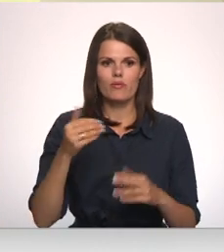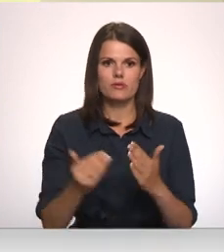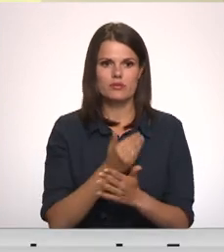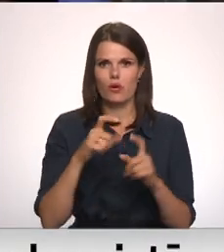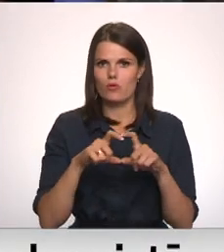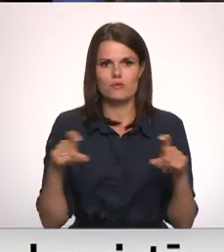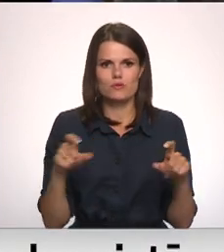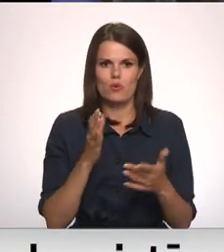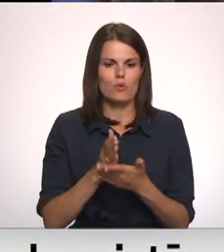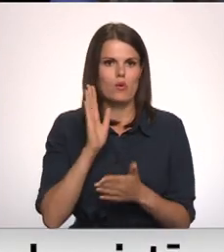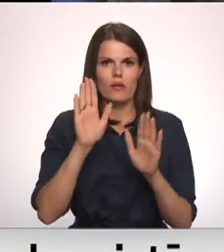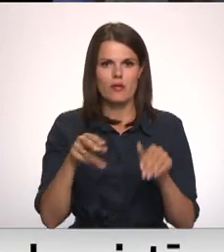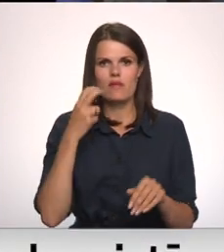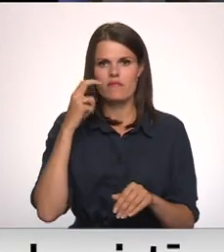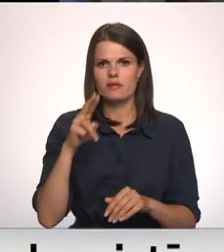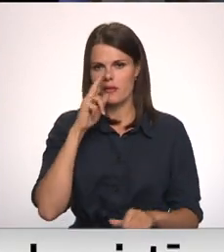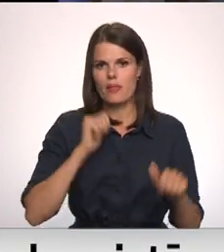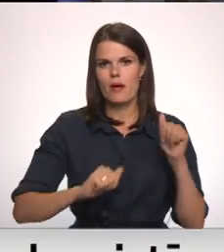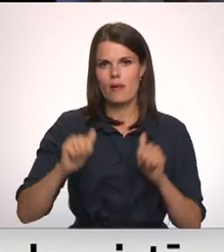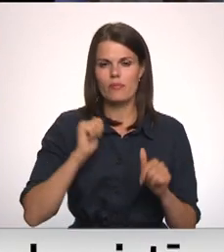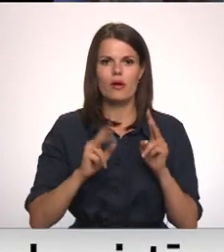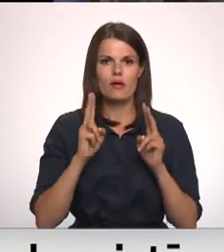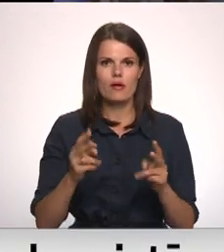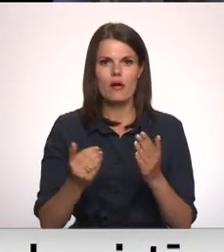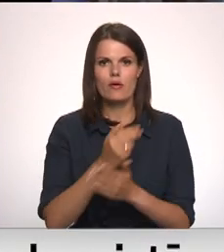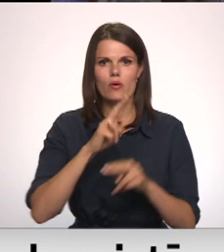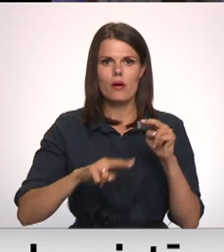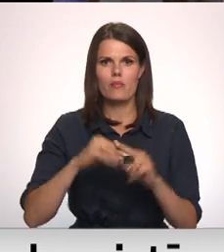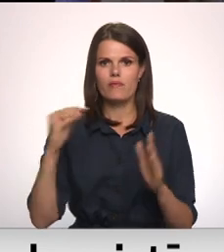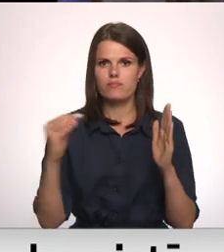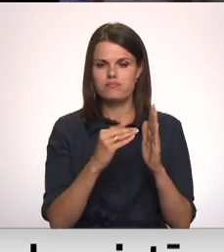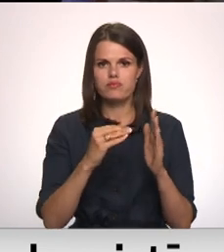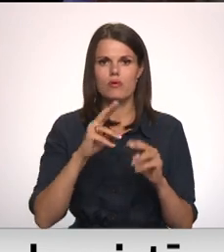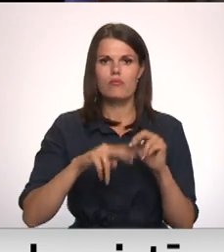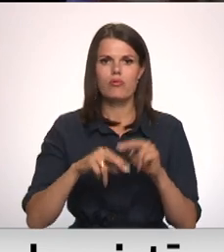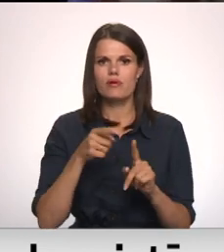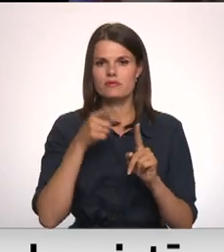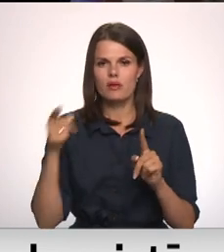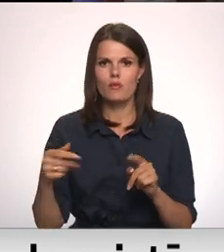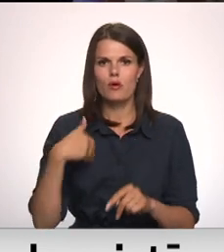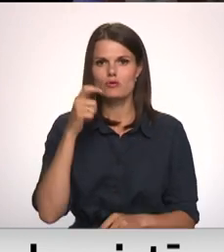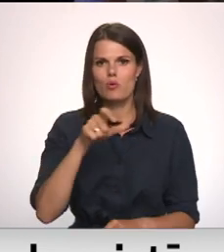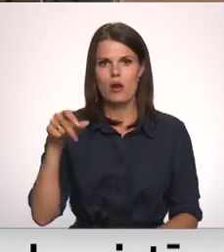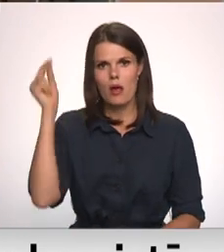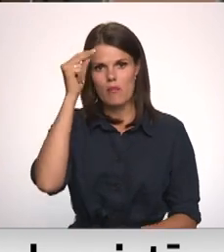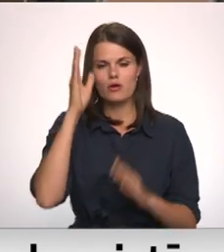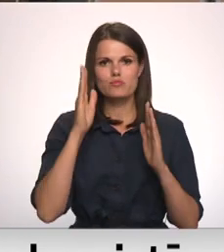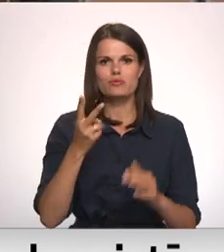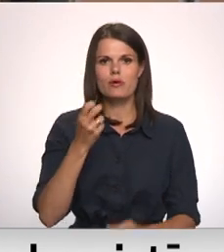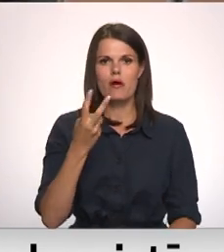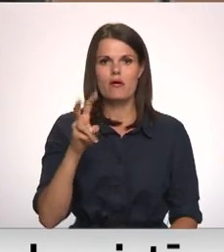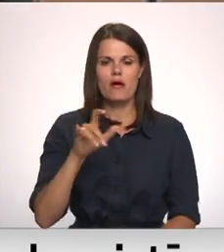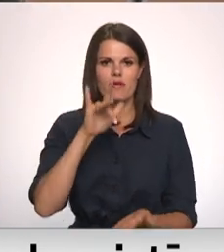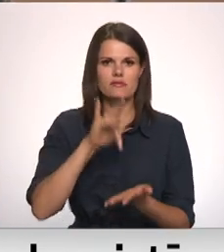pilnīgi noteikti. Vecāks neapmierina arī tas, ka jaunās piebūves būvniecības laikā skolēni mācīsies Ķekavas centrā, tā